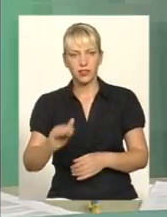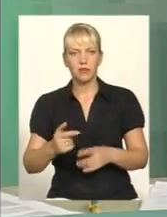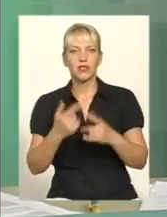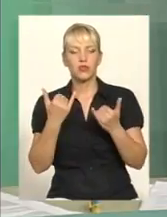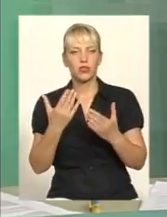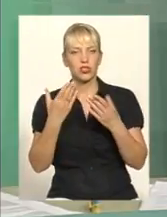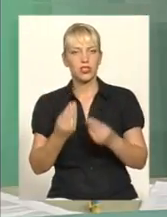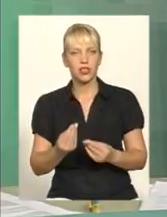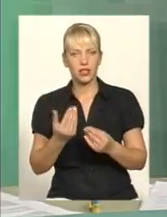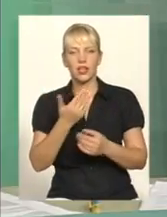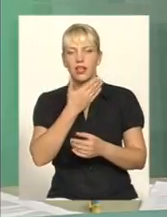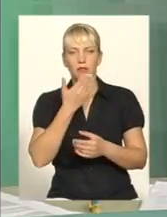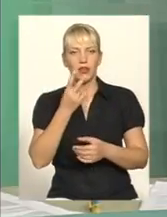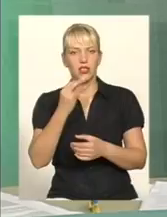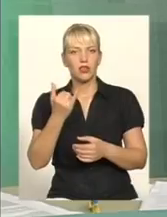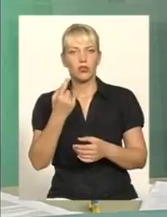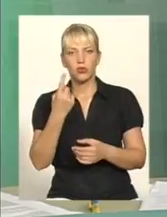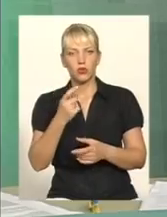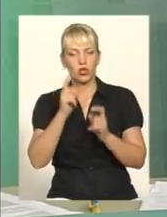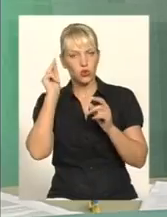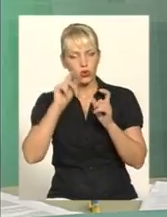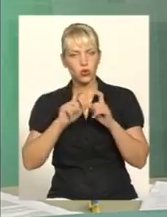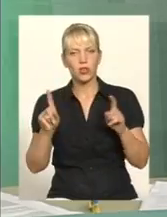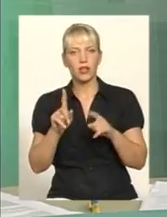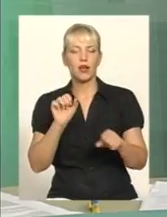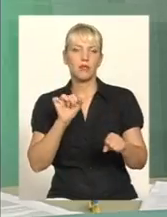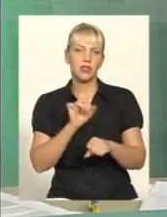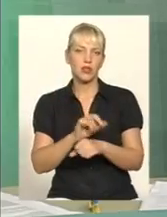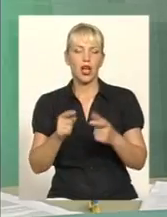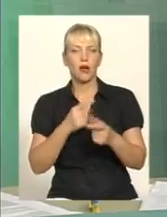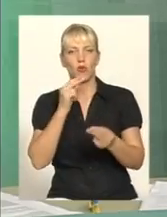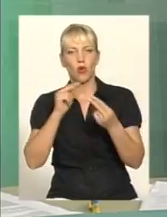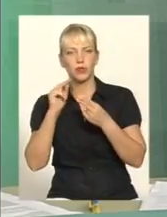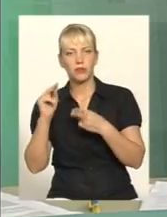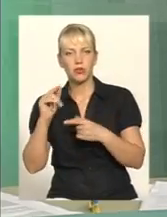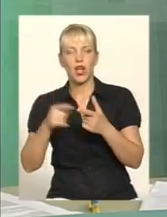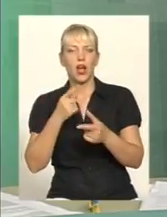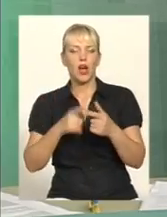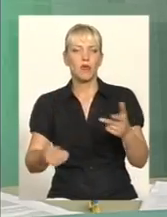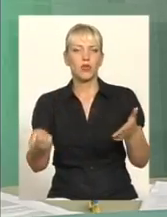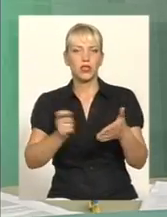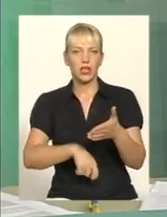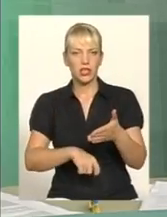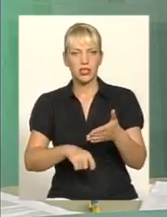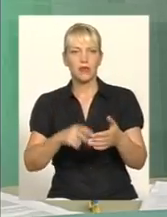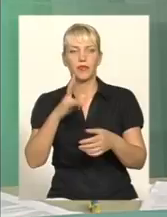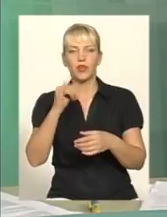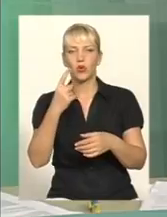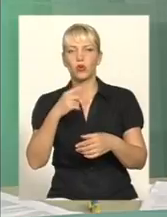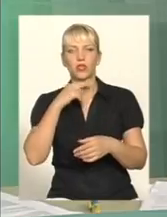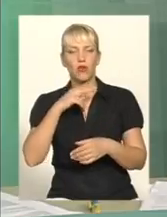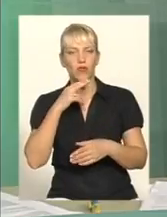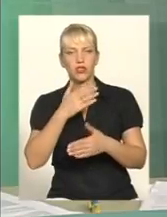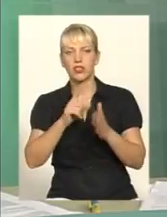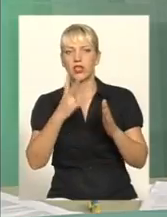не маємо жодної школи, яка призупинена або оптимізована, або закрита, як ми говоримо, жодного зауваження,